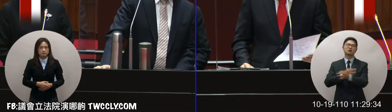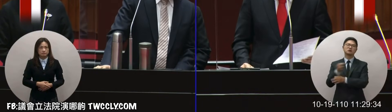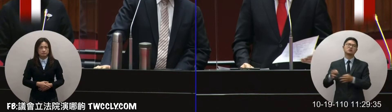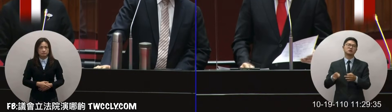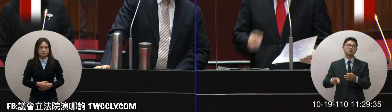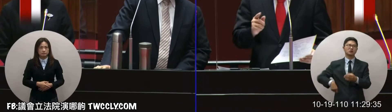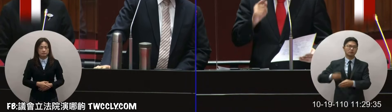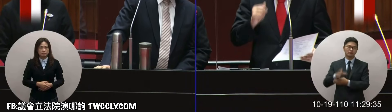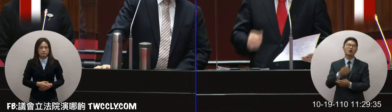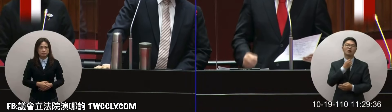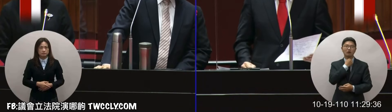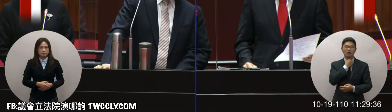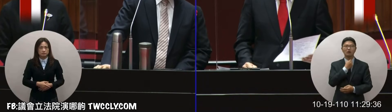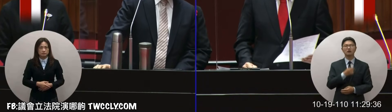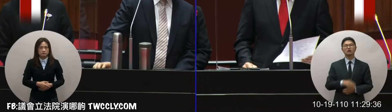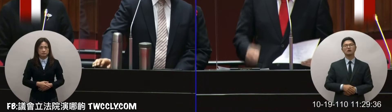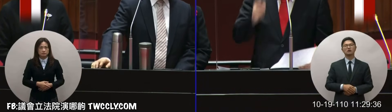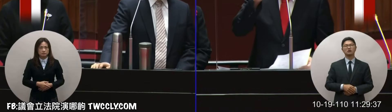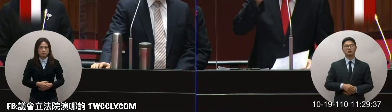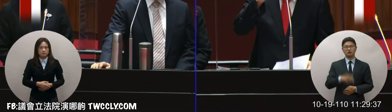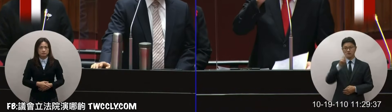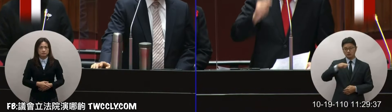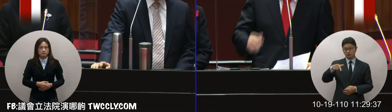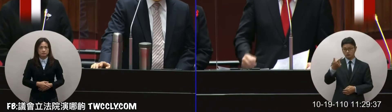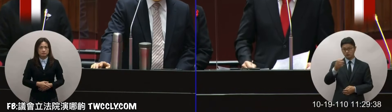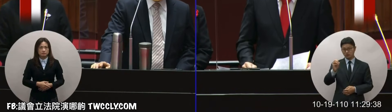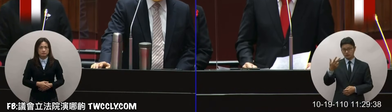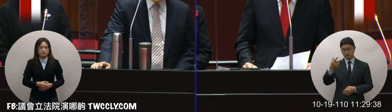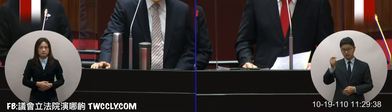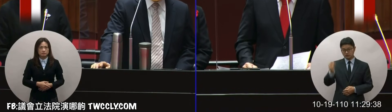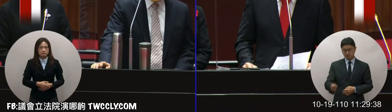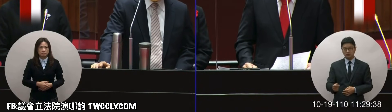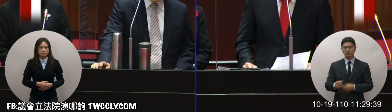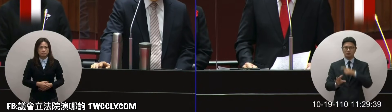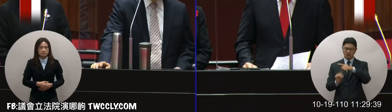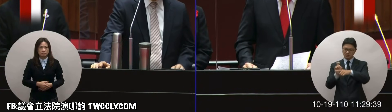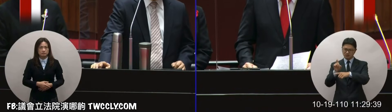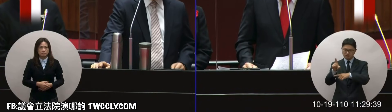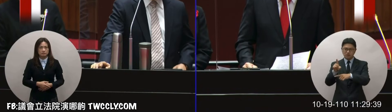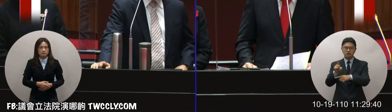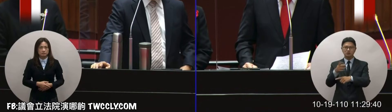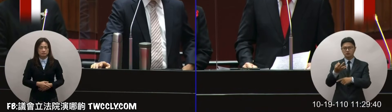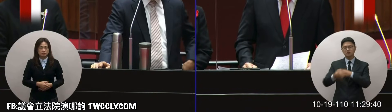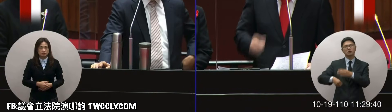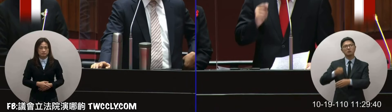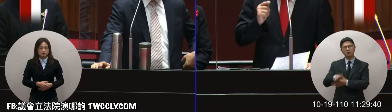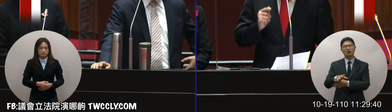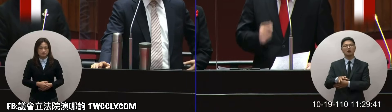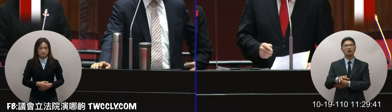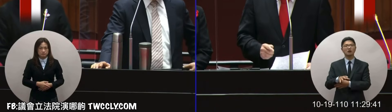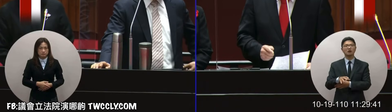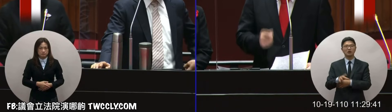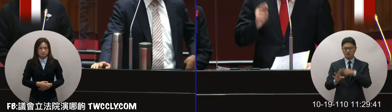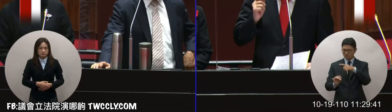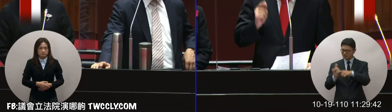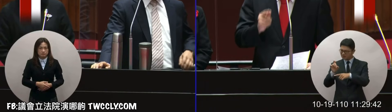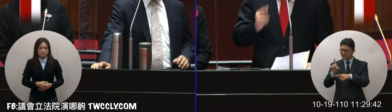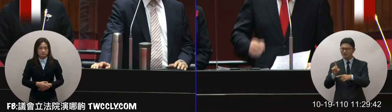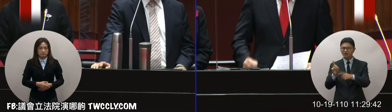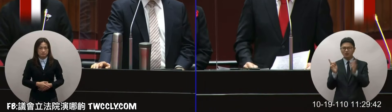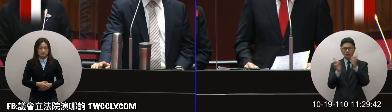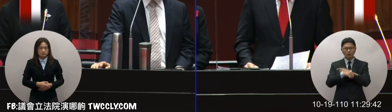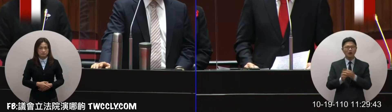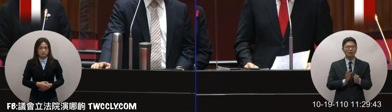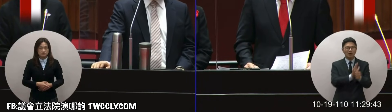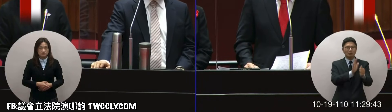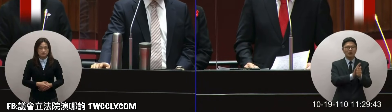资才2607亿，只占总预算的11%。院长，用11%去养